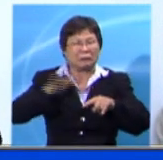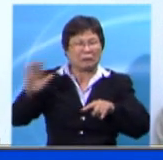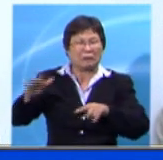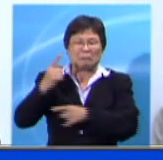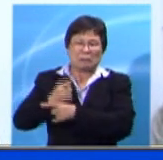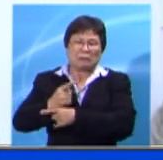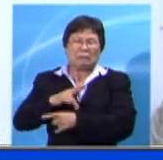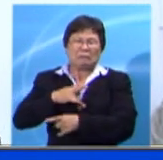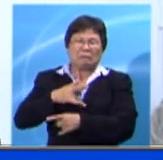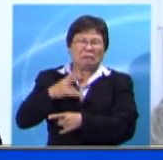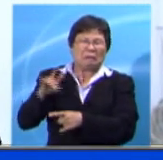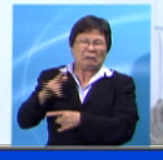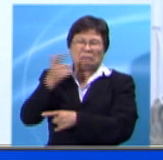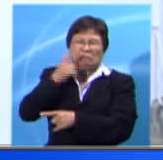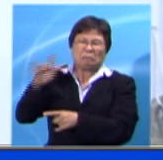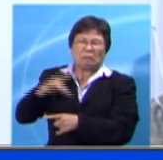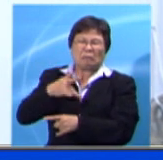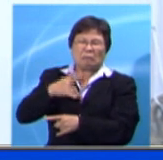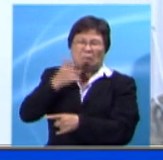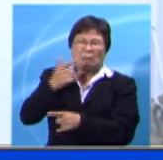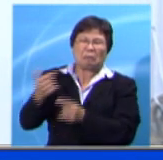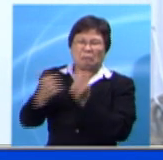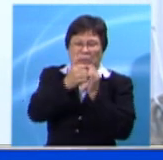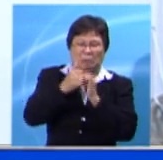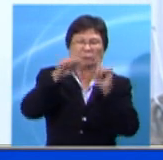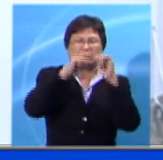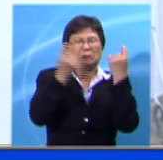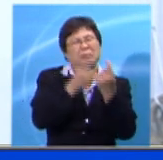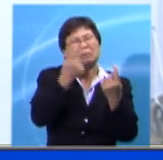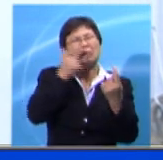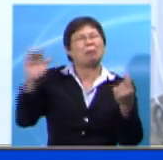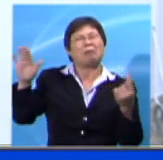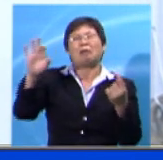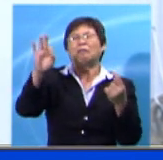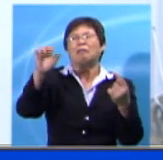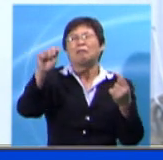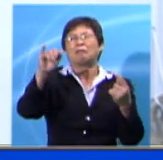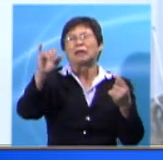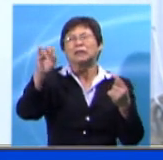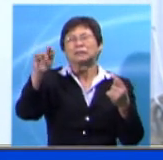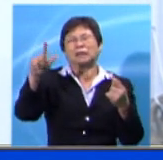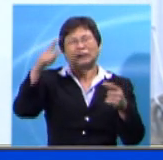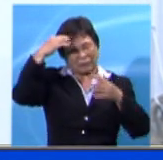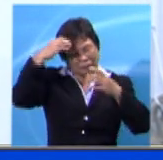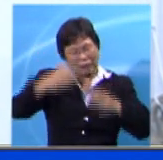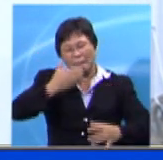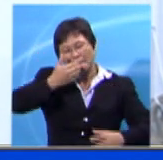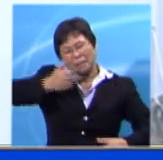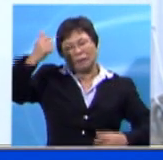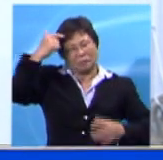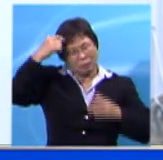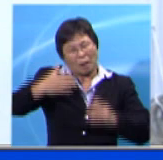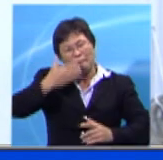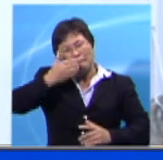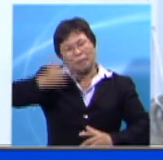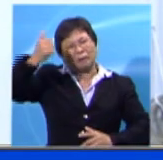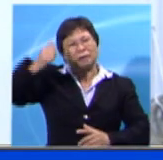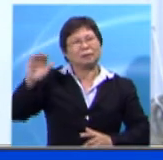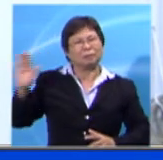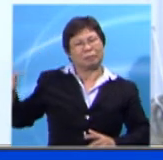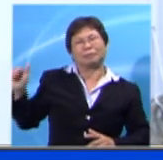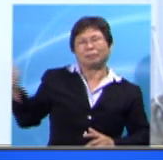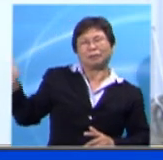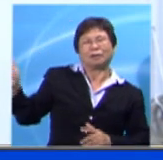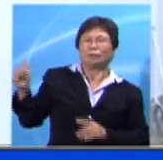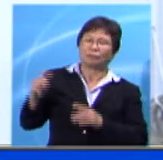betul-betul mahu buat bersama-sama dengan team so dan saya buat keputusan untuk lebih baik er biarkan dia